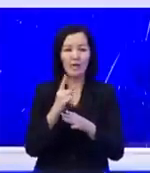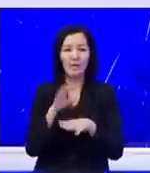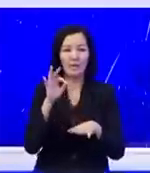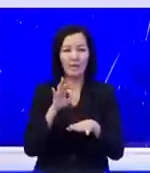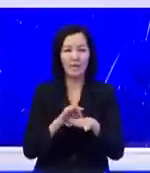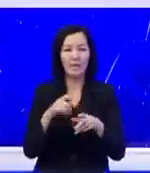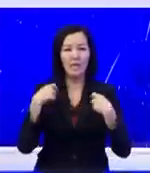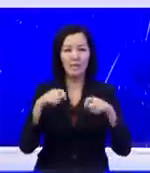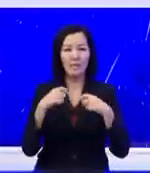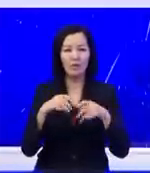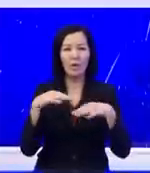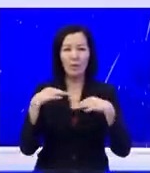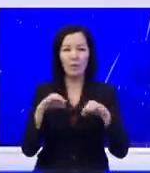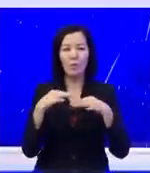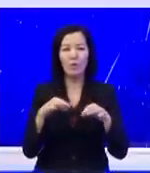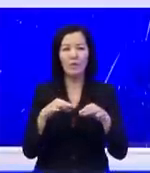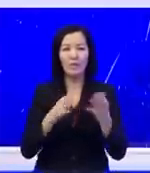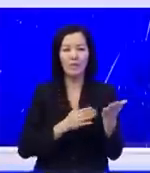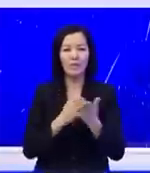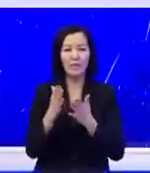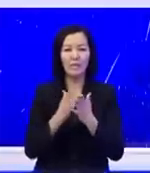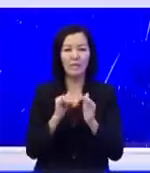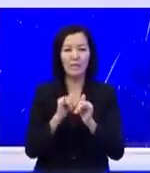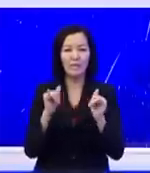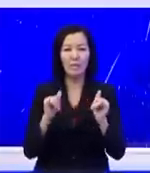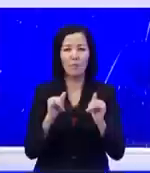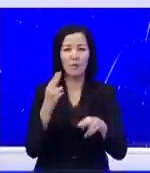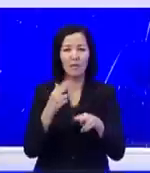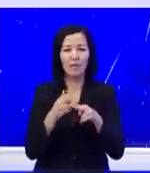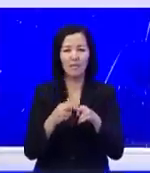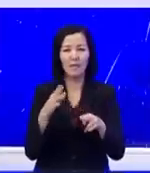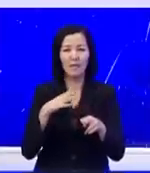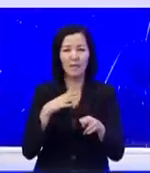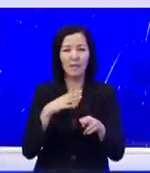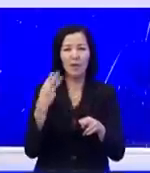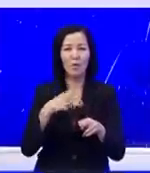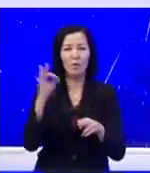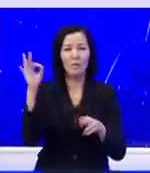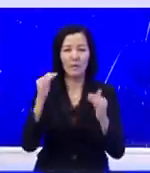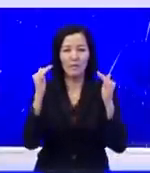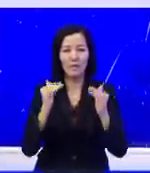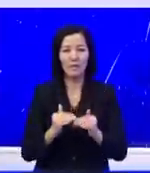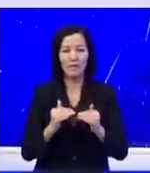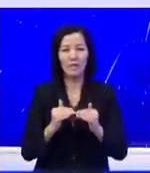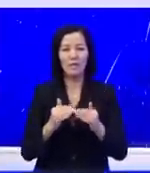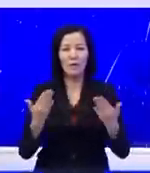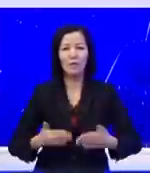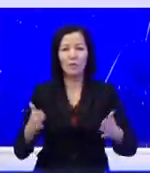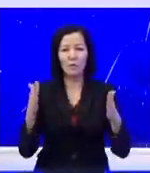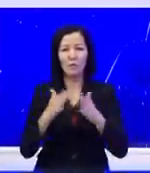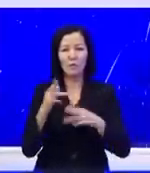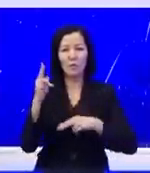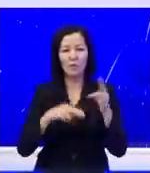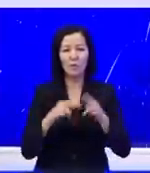мен көлік саласының да өсімін тежелеген. Көрсеткіш 30%-ға қысқарыпты. Есесіне тұрғын үй құрылысы қарқында. Жыл